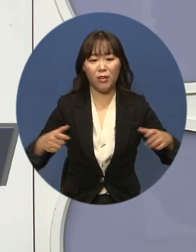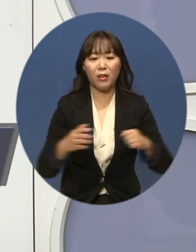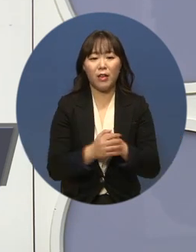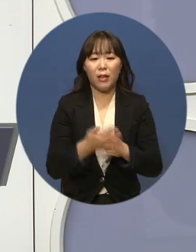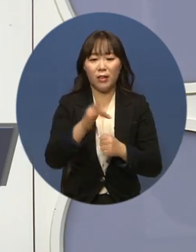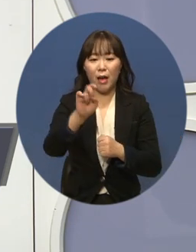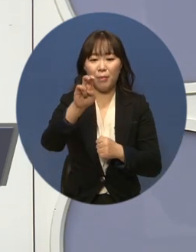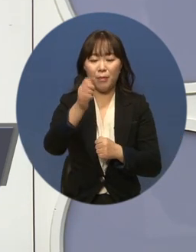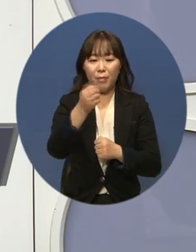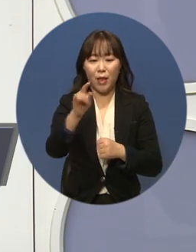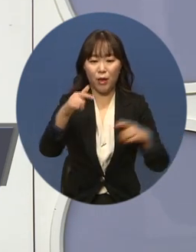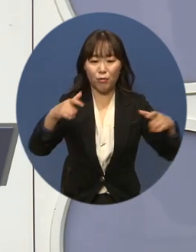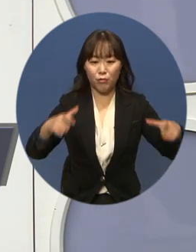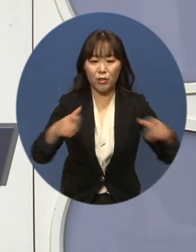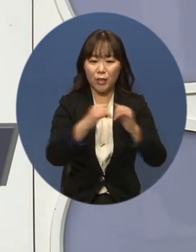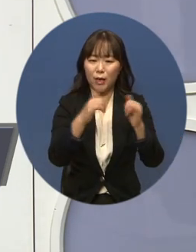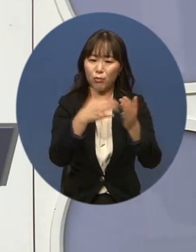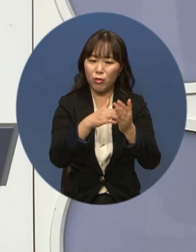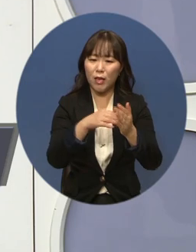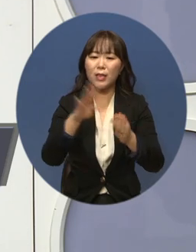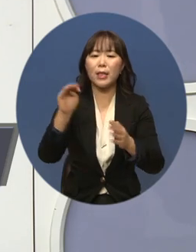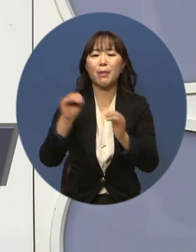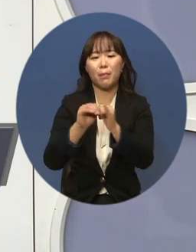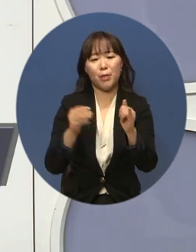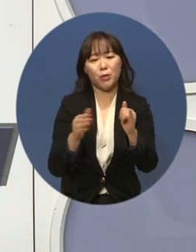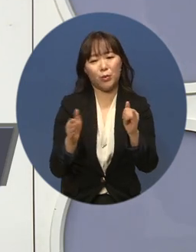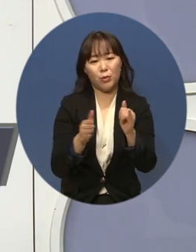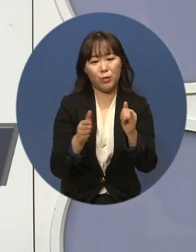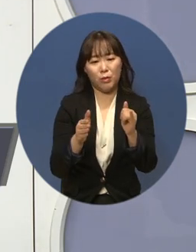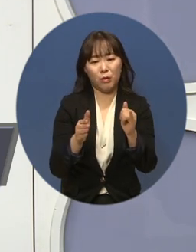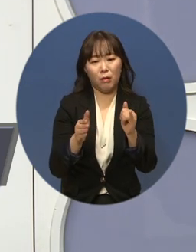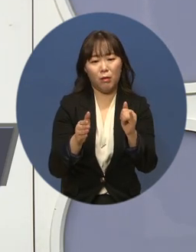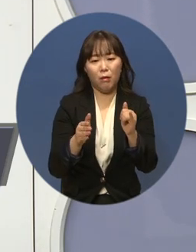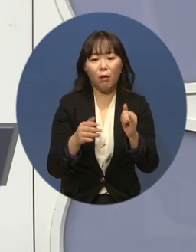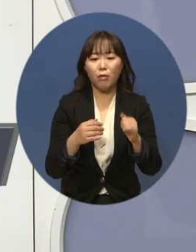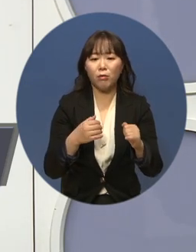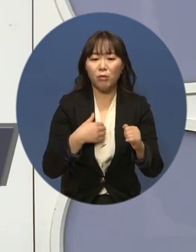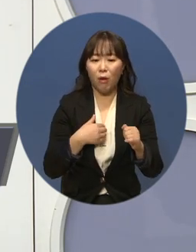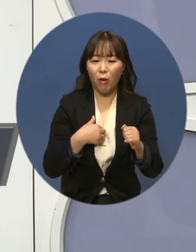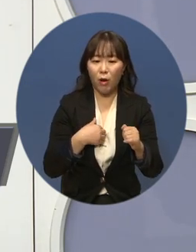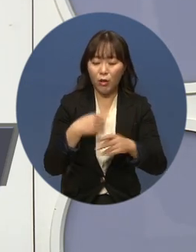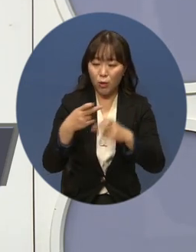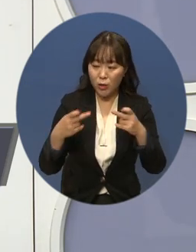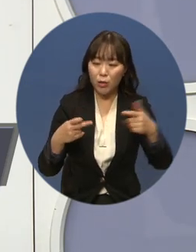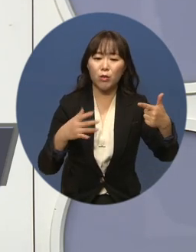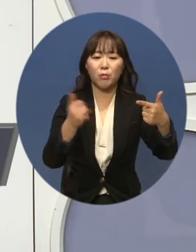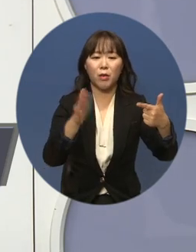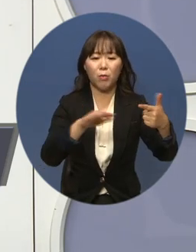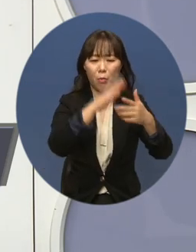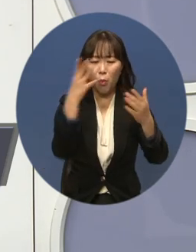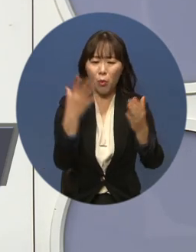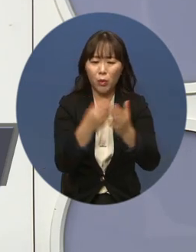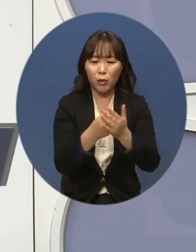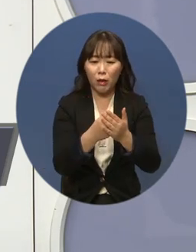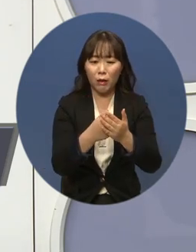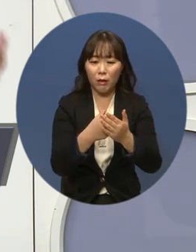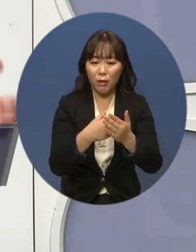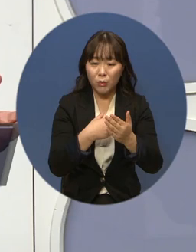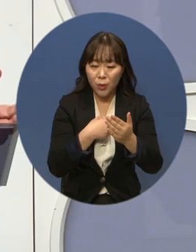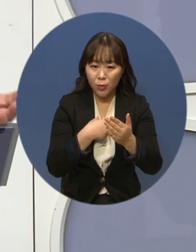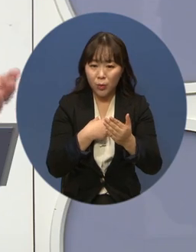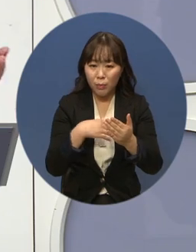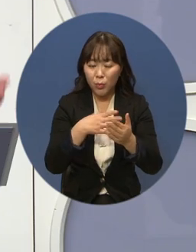몇 천인데 나가 있는 향우들은 한 40만 되지 않습니까? 제 행적 유행제인데 제가 남해 살다가 다 저까지 나왔으니까